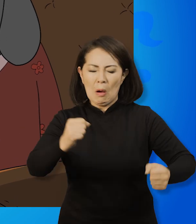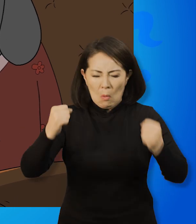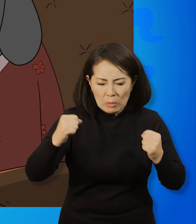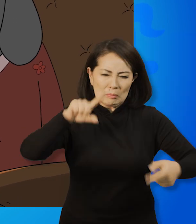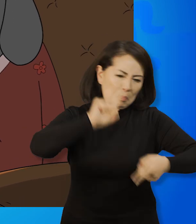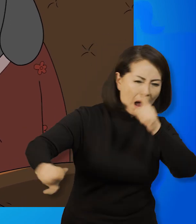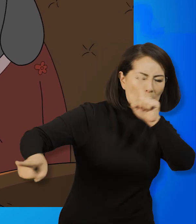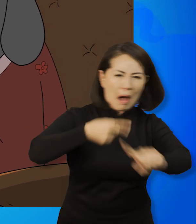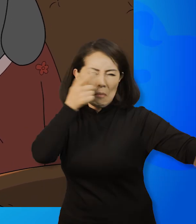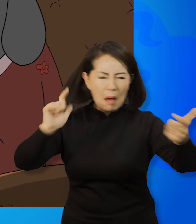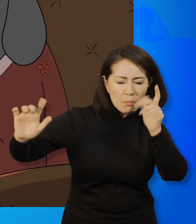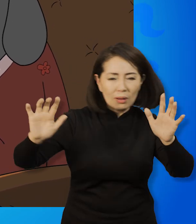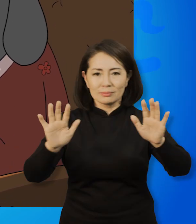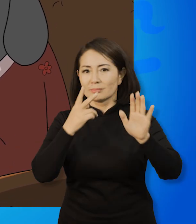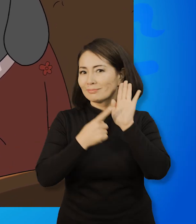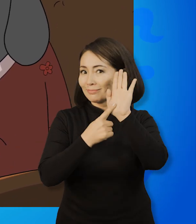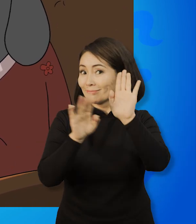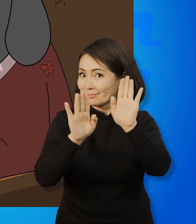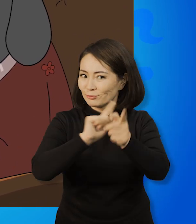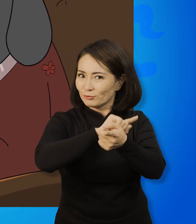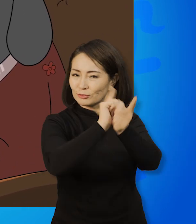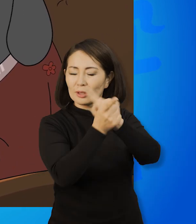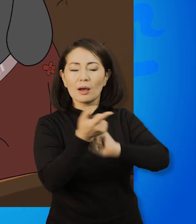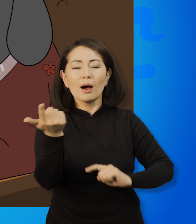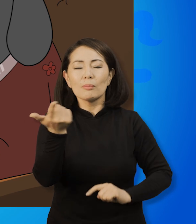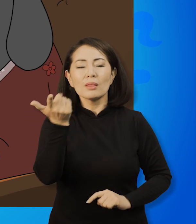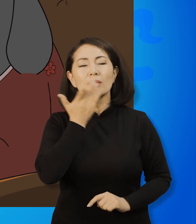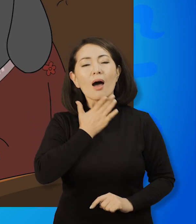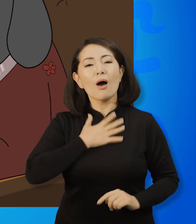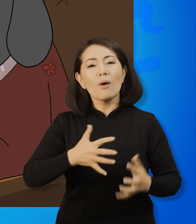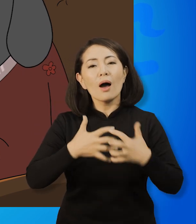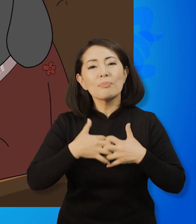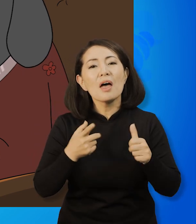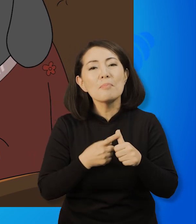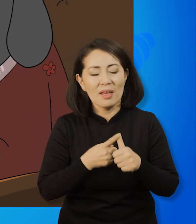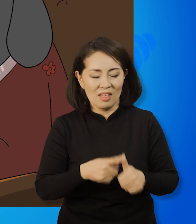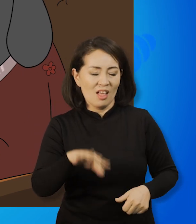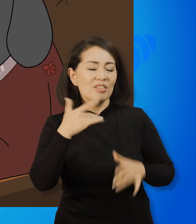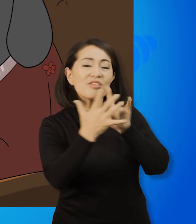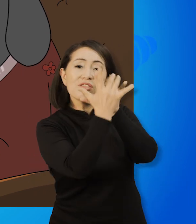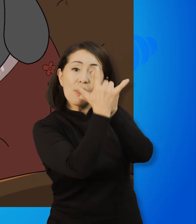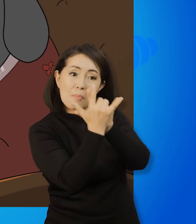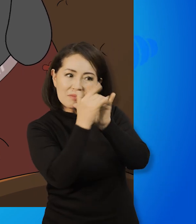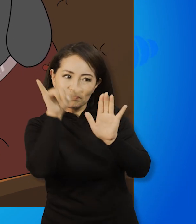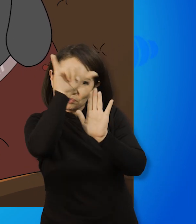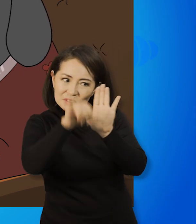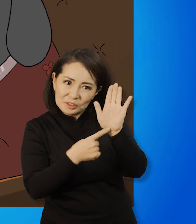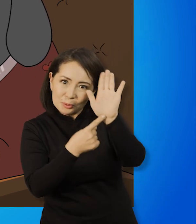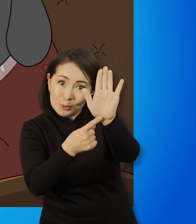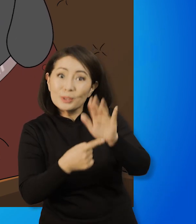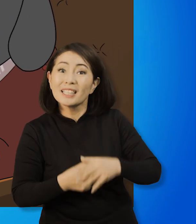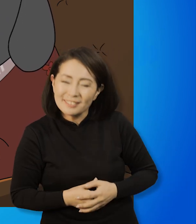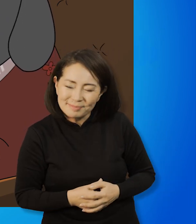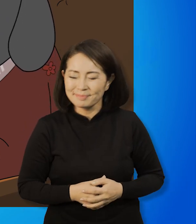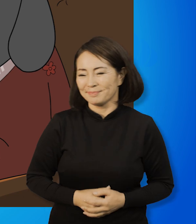хитрхи хүчтэй, хитрхи хурц тулаануудыг үзүүлэхийн оронд хамгийн тайван амьтдын нэг болох тэмээний бичлэгийг